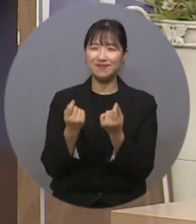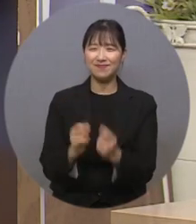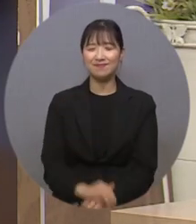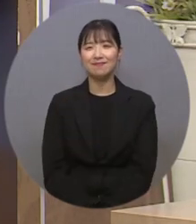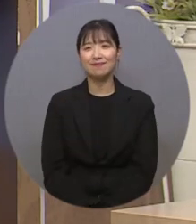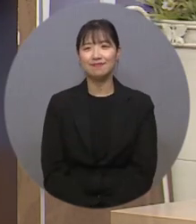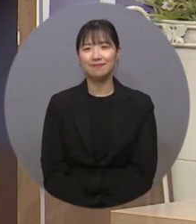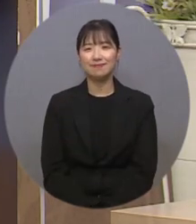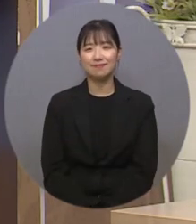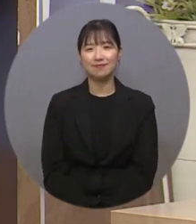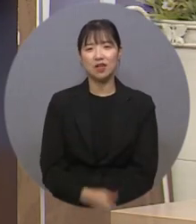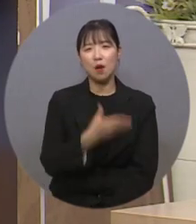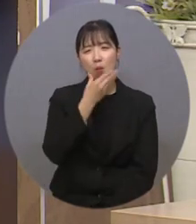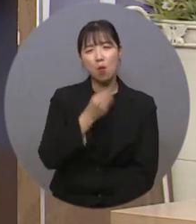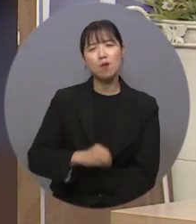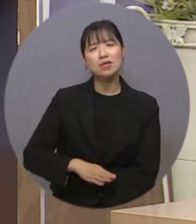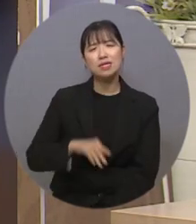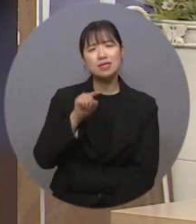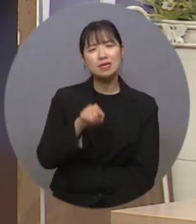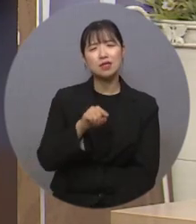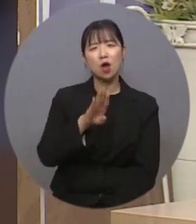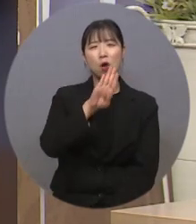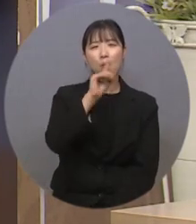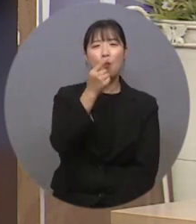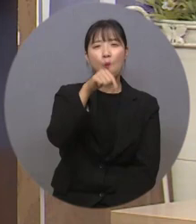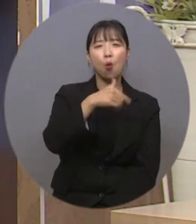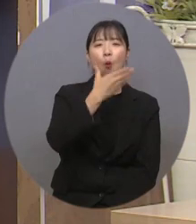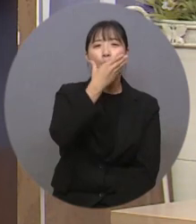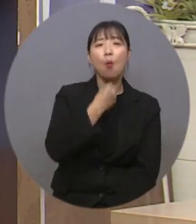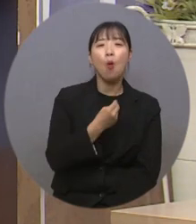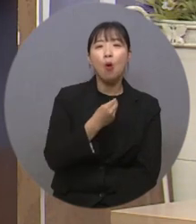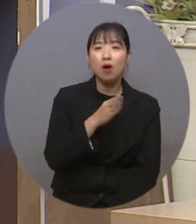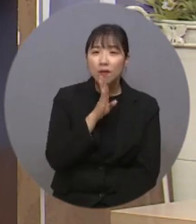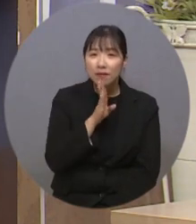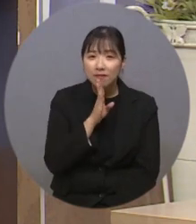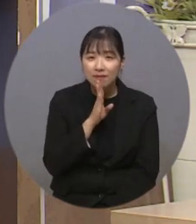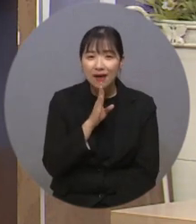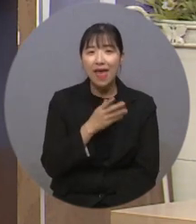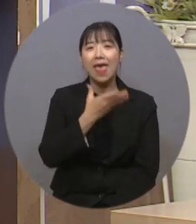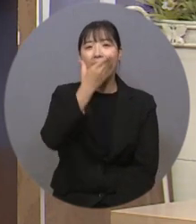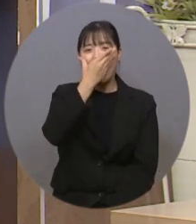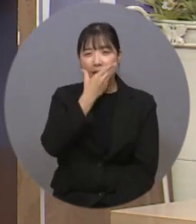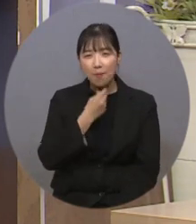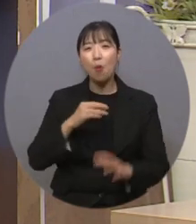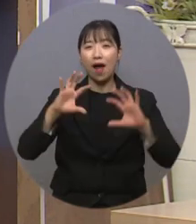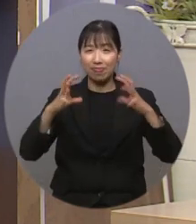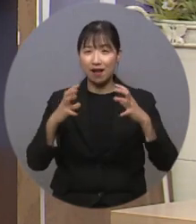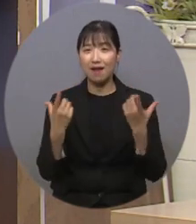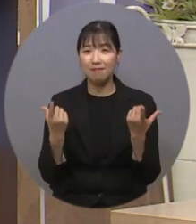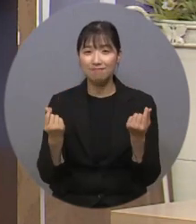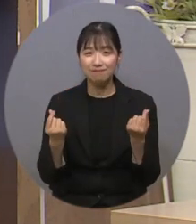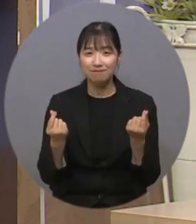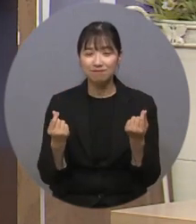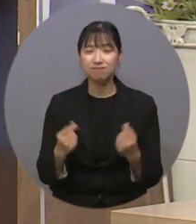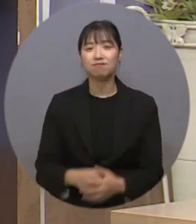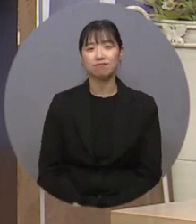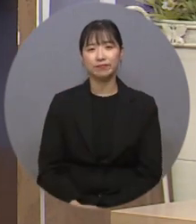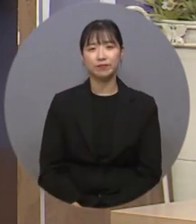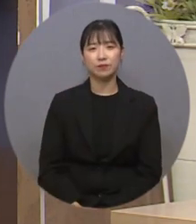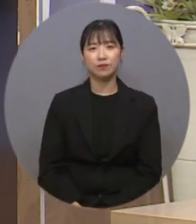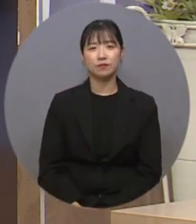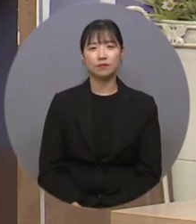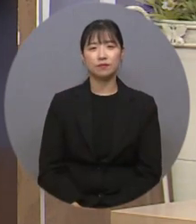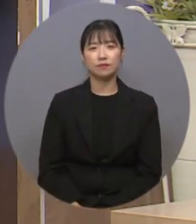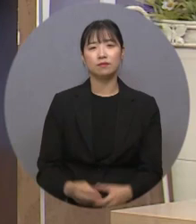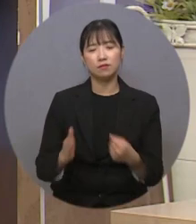드는데요. 네. 사실 이 복지라는 말도 복복자의 복지, 예. 행복 행복한 나라를 말하는 거잖아요. 어떻게 보면. 예.